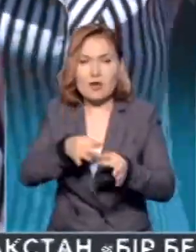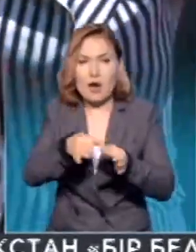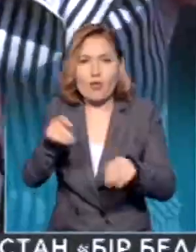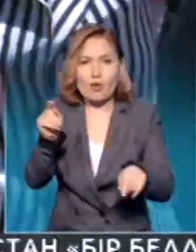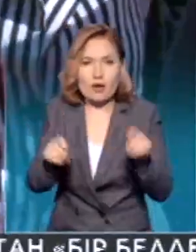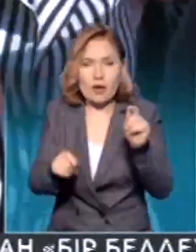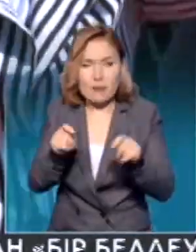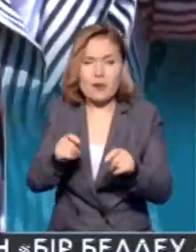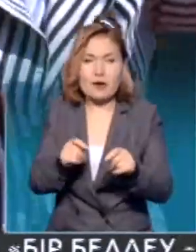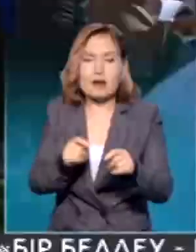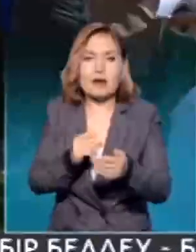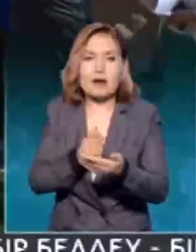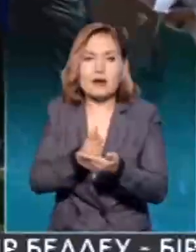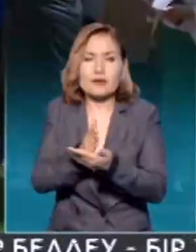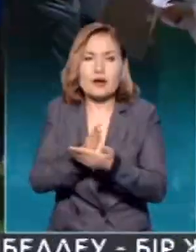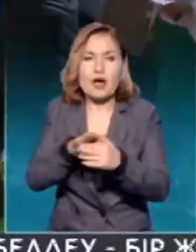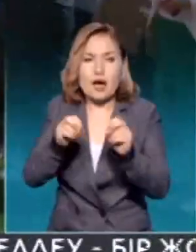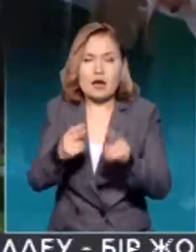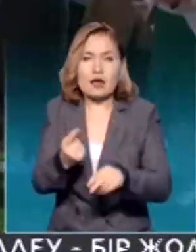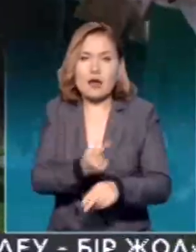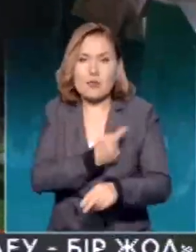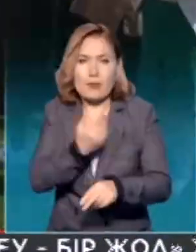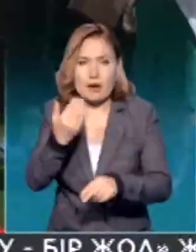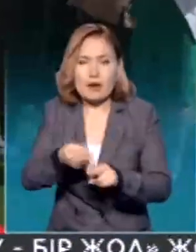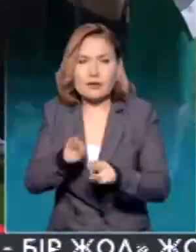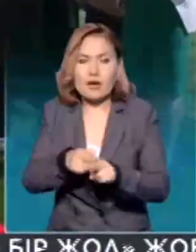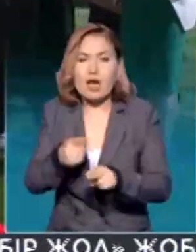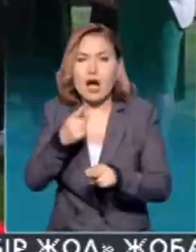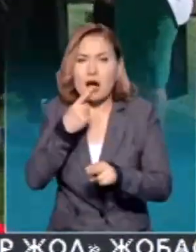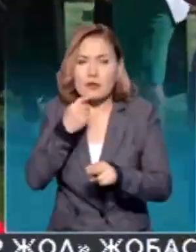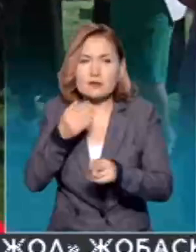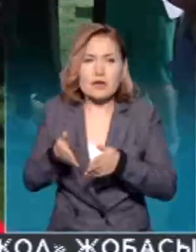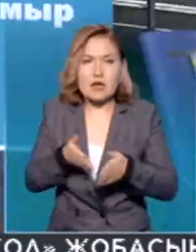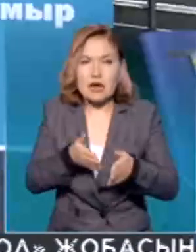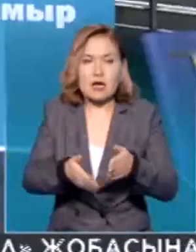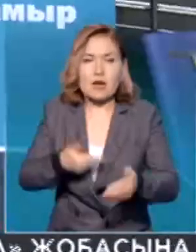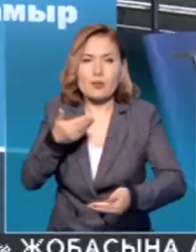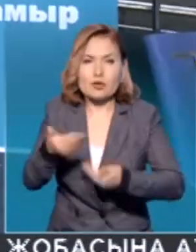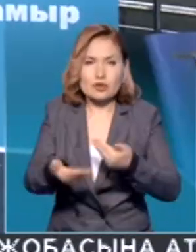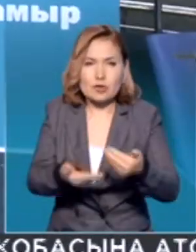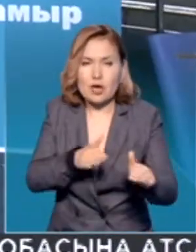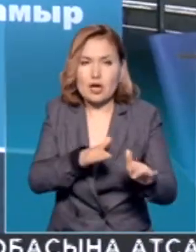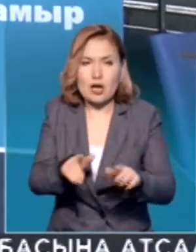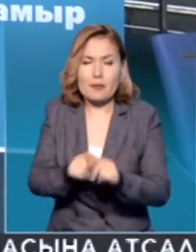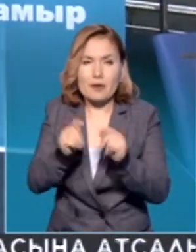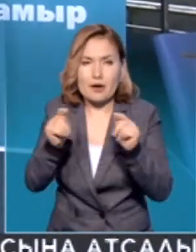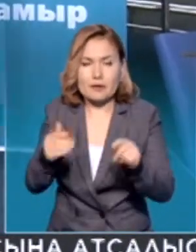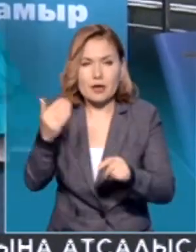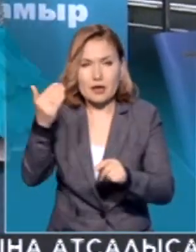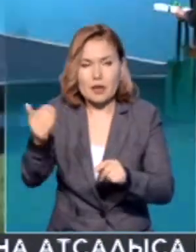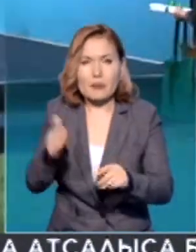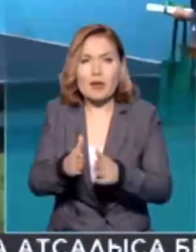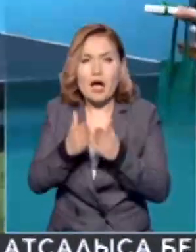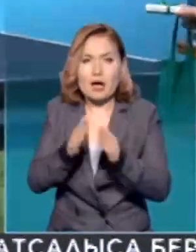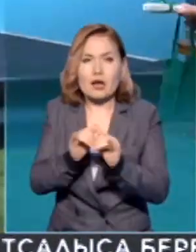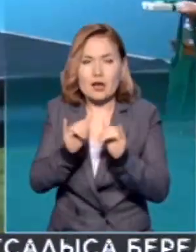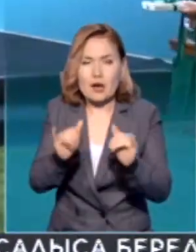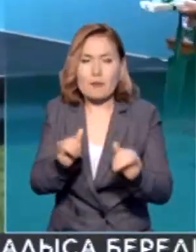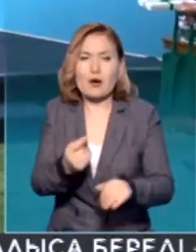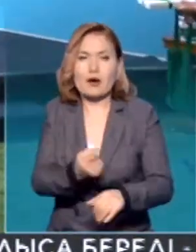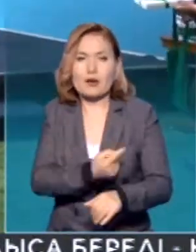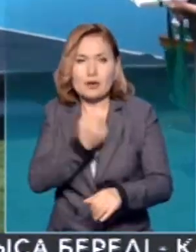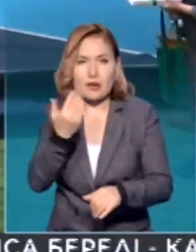жиналған қызметкерлерге құрмет көрсетіліп, қызыл кілеммен жүріп өту рәсімі болды. Одан соң саланың дамуына елеулі үлес